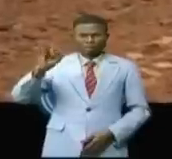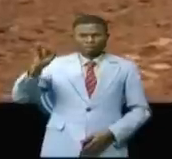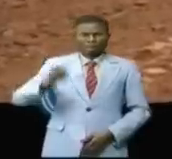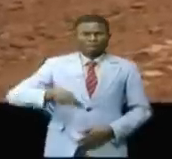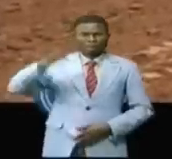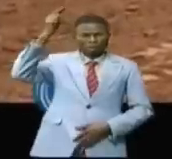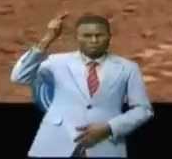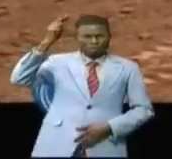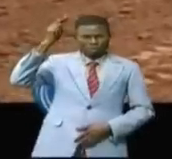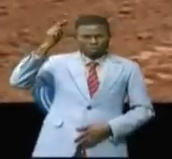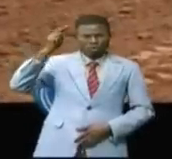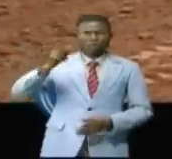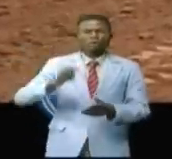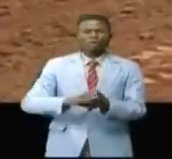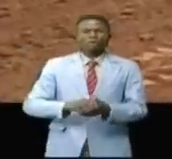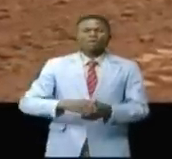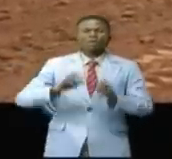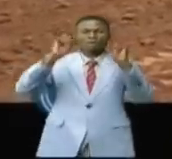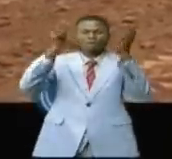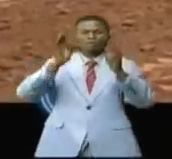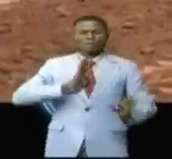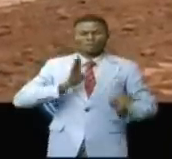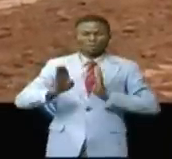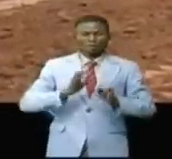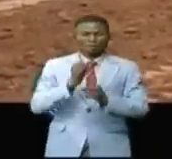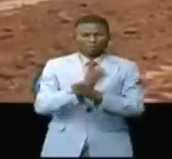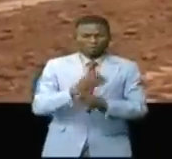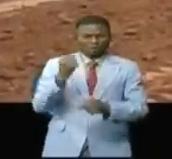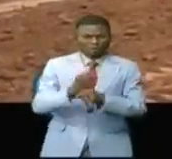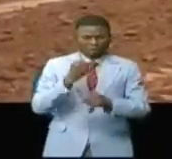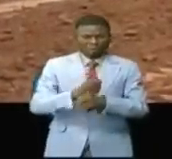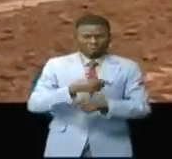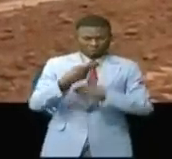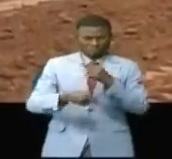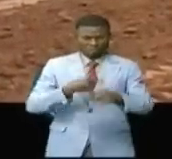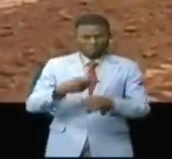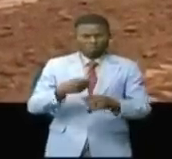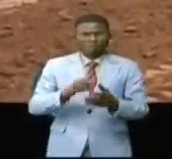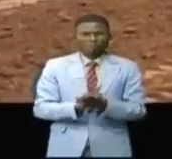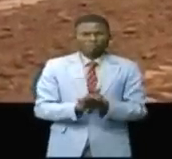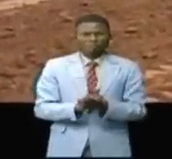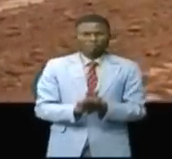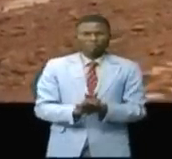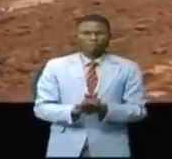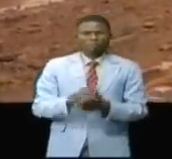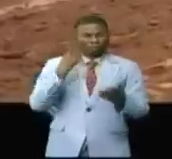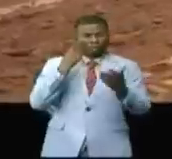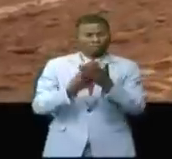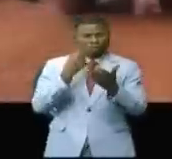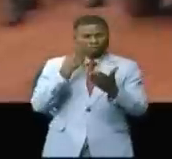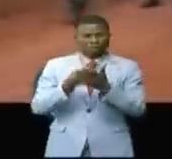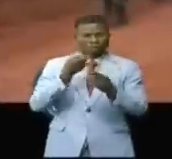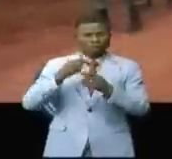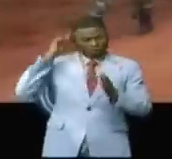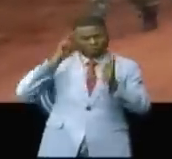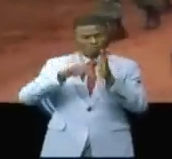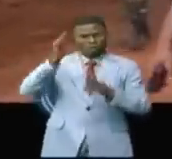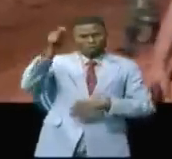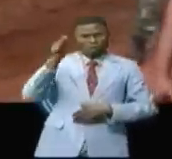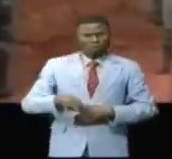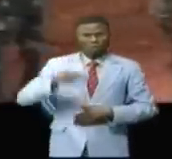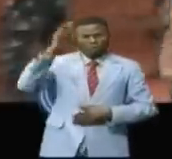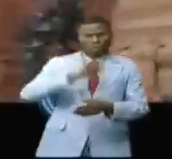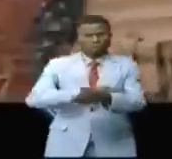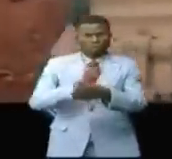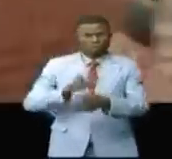ville de béni est en train d'être effective des travaux relatifs vont bon train et constat a été fait par les gouverneurs militaires du nord qui